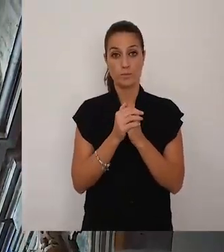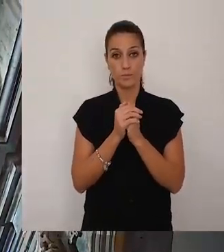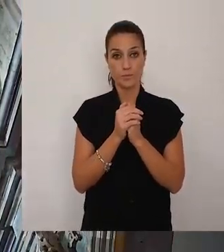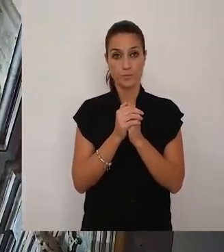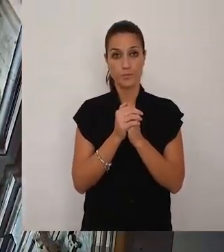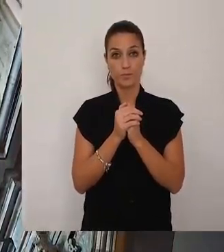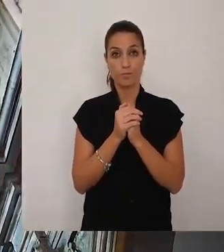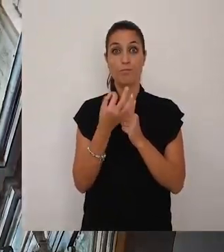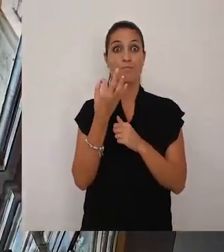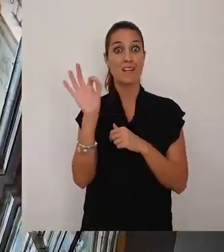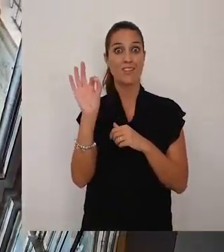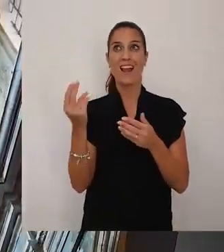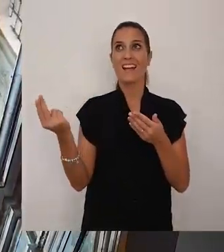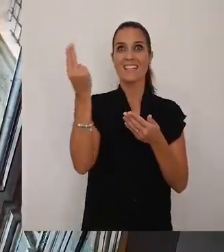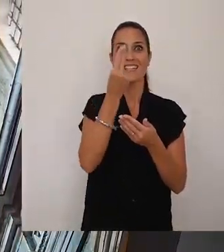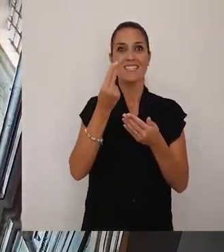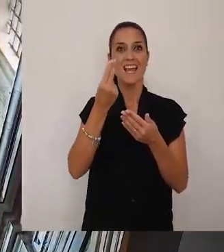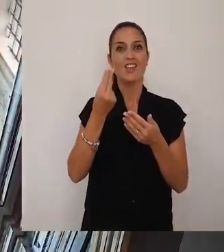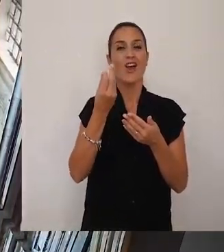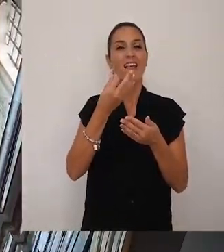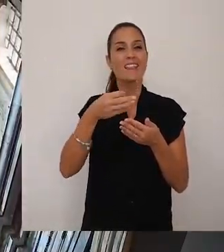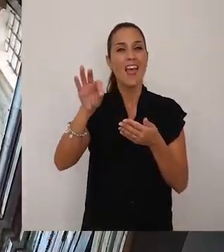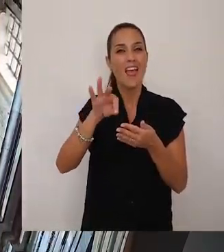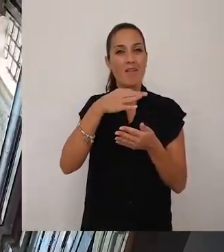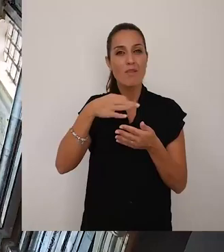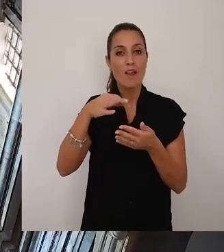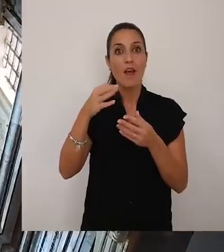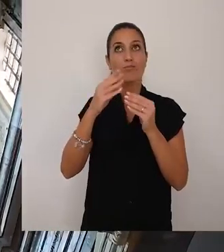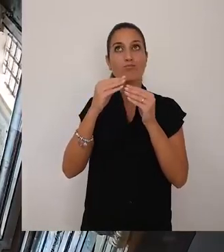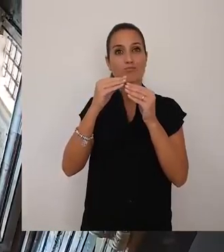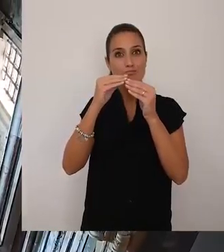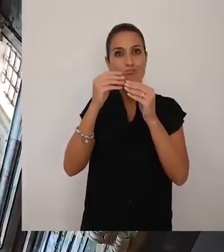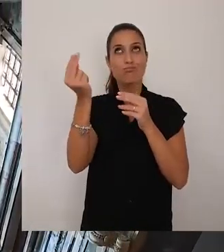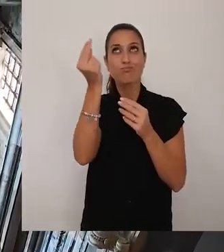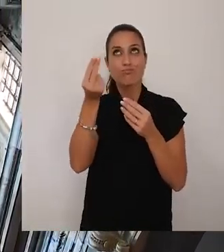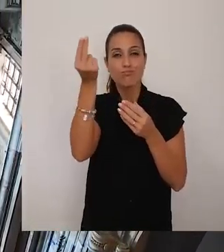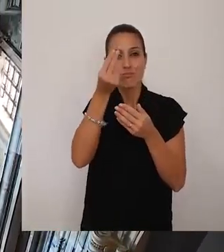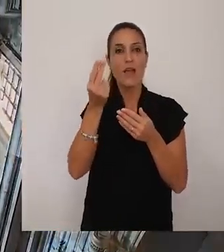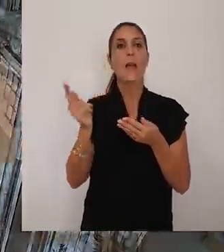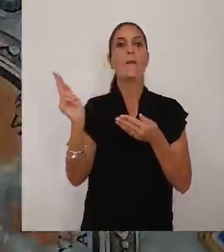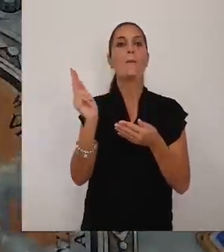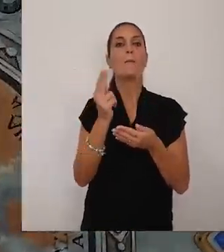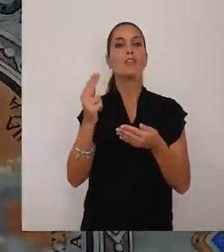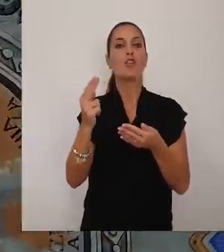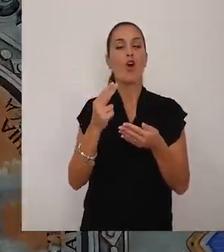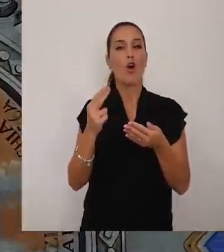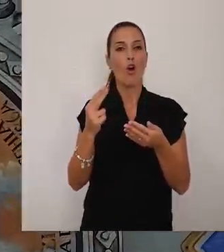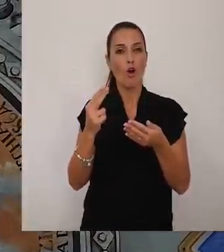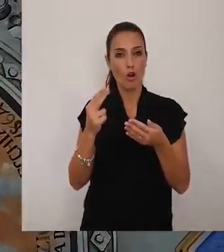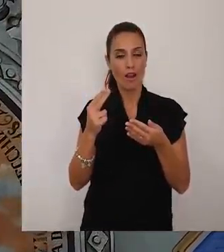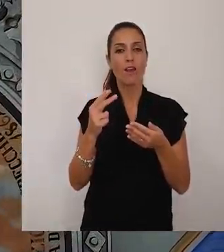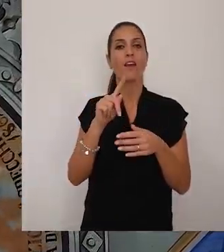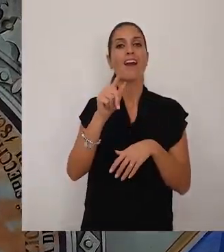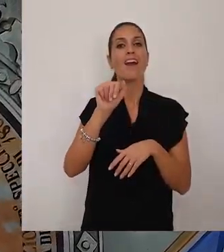Degne di nota sono le decorazioni a tempera che adornano il soffitto e realizzate nel 1864 dal pittore